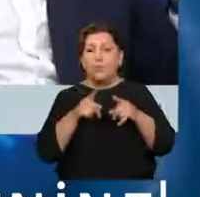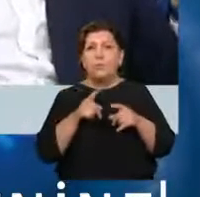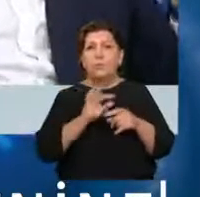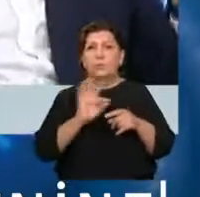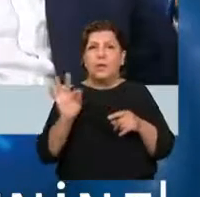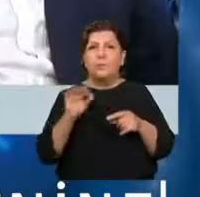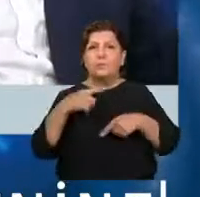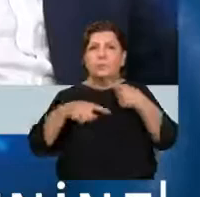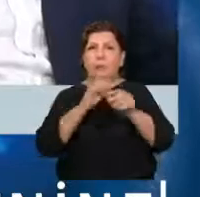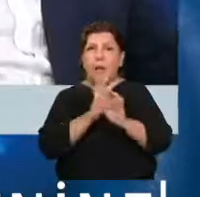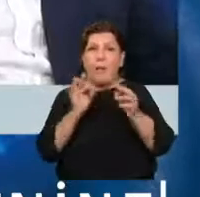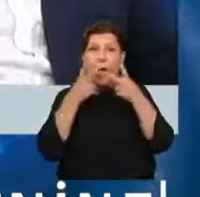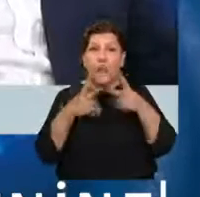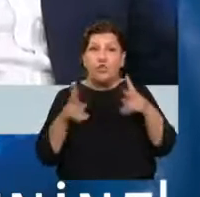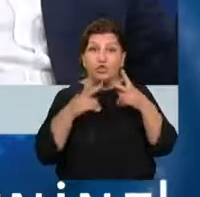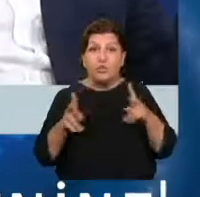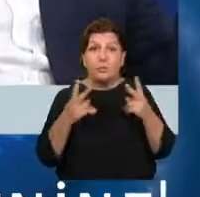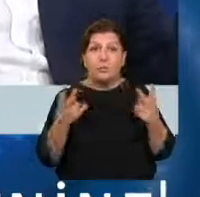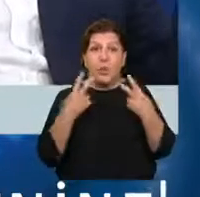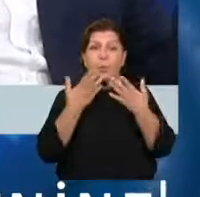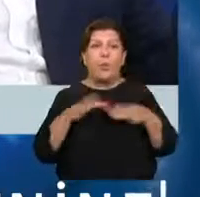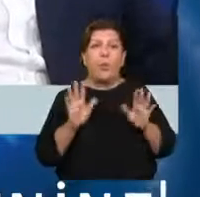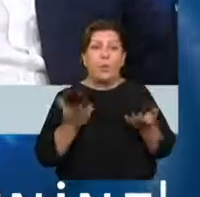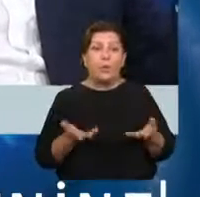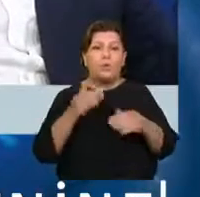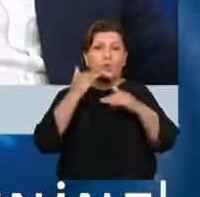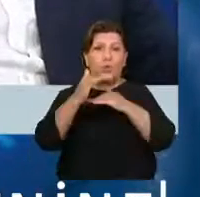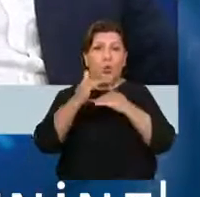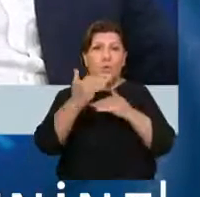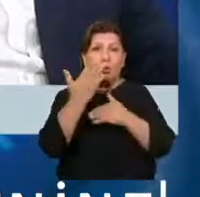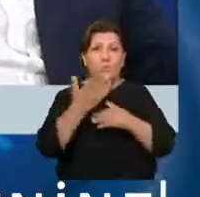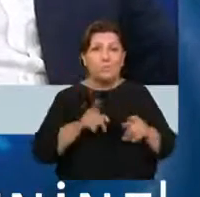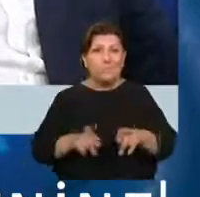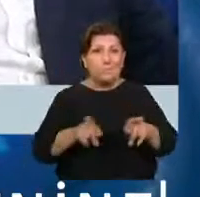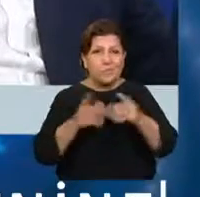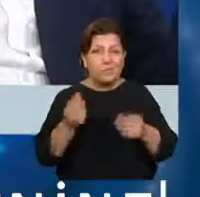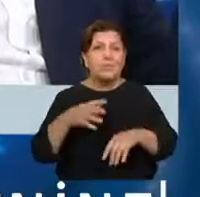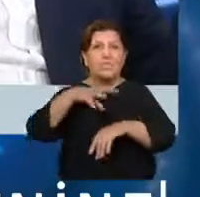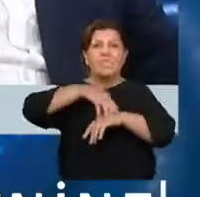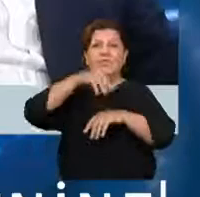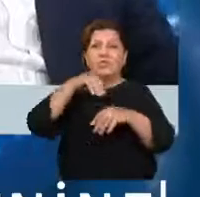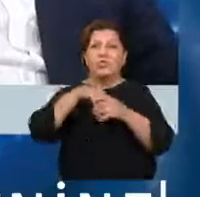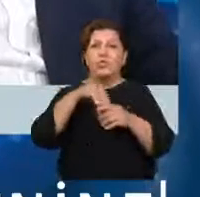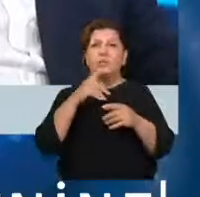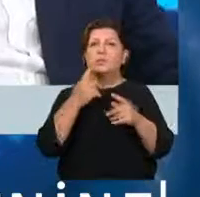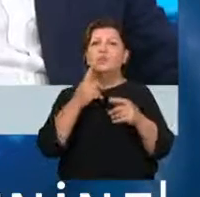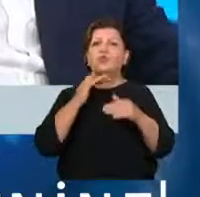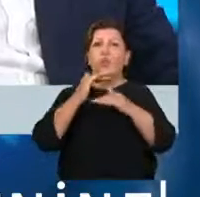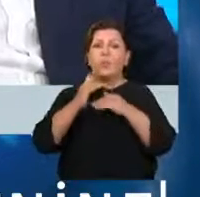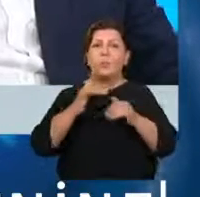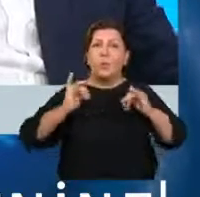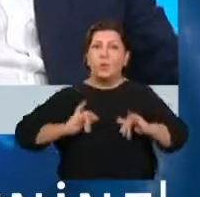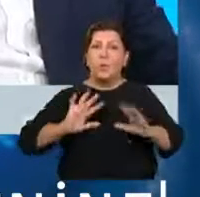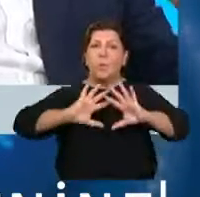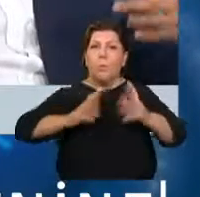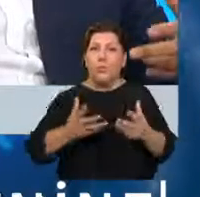rasyonel bir açıklaması yok aslında yani burada hani toplumu daha da kışkırt alım isveç'teki toplumsal huzuru bozalım